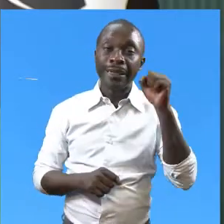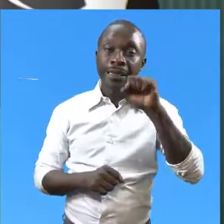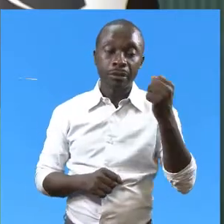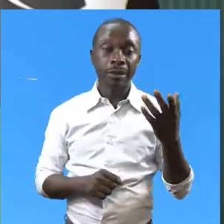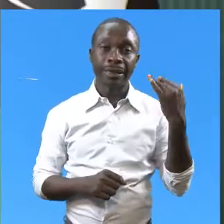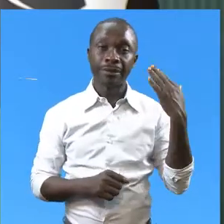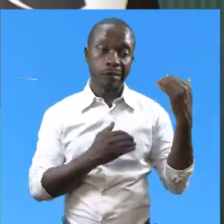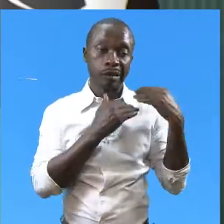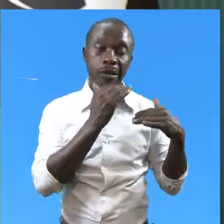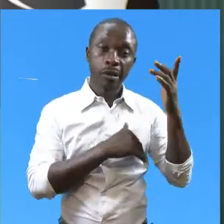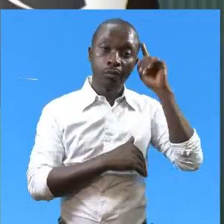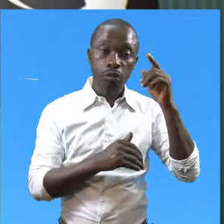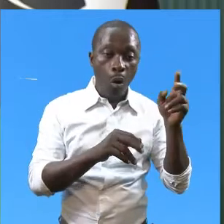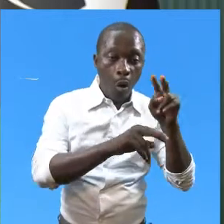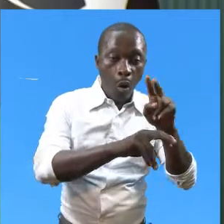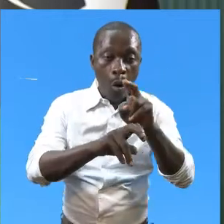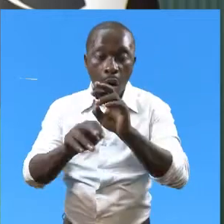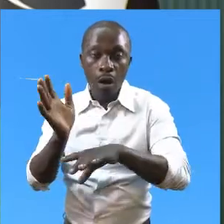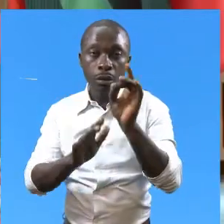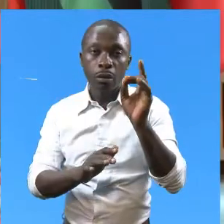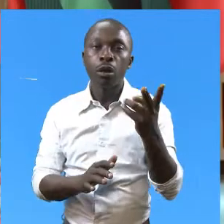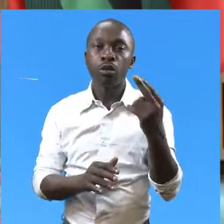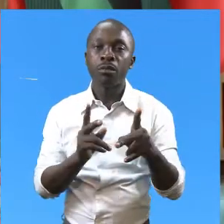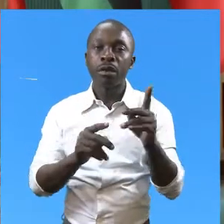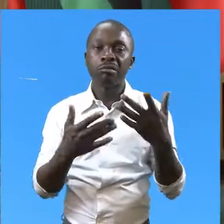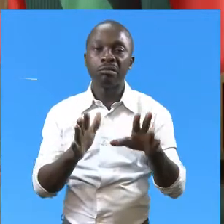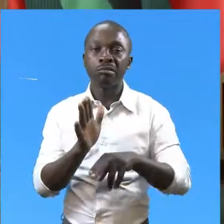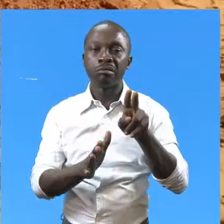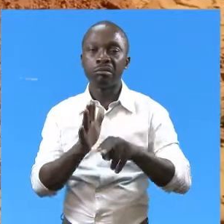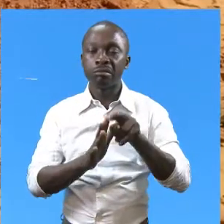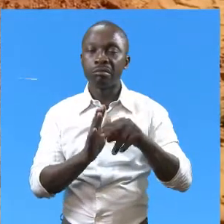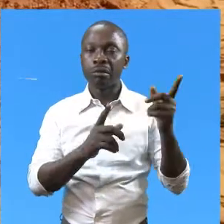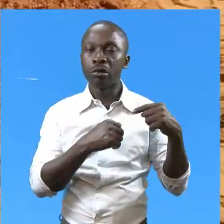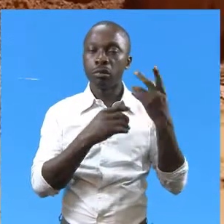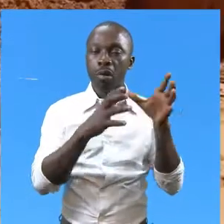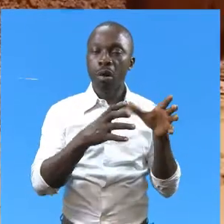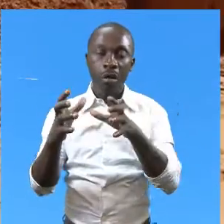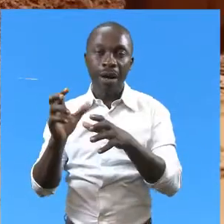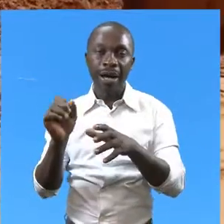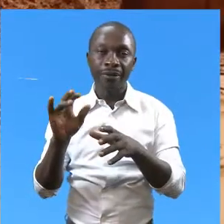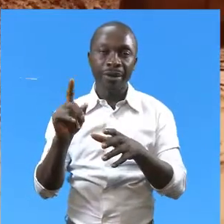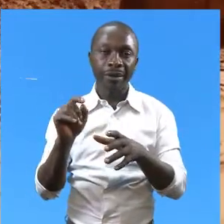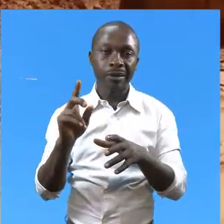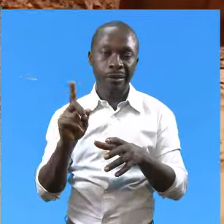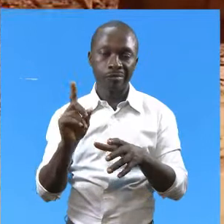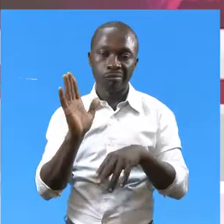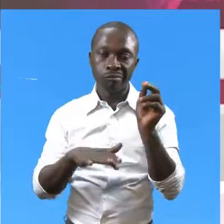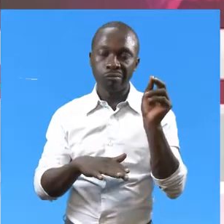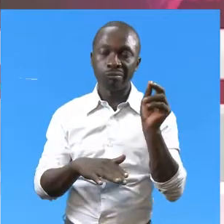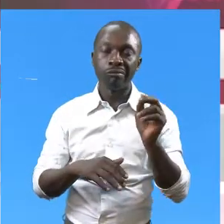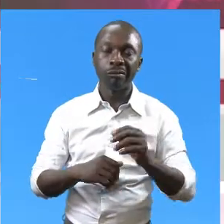présenté samedi dernier par l'autorité en charge des disparus, 112 camps ont déjà été exhumés depuis le retrait des pro-Haftar de